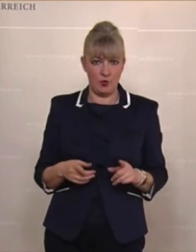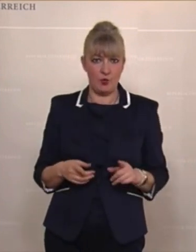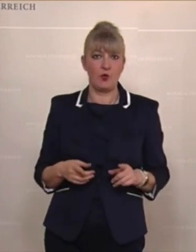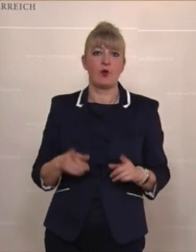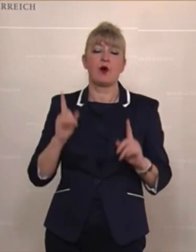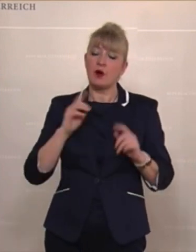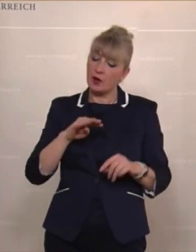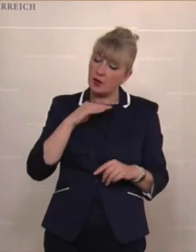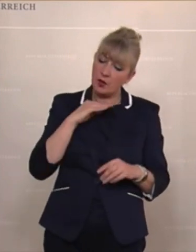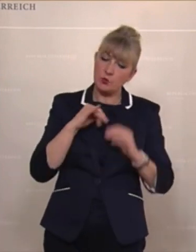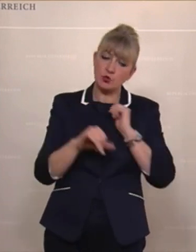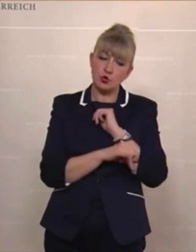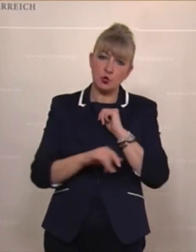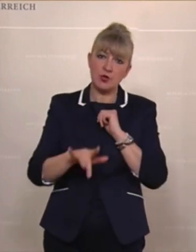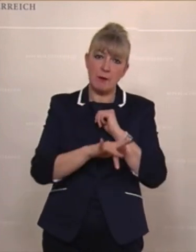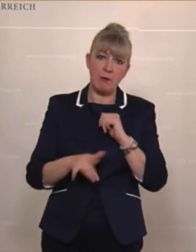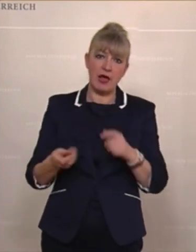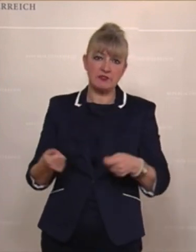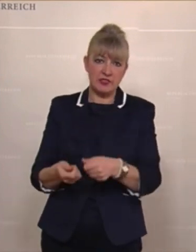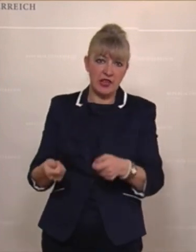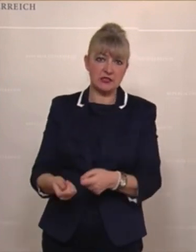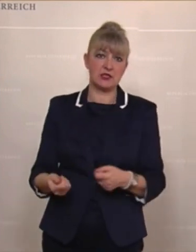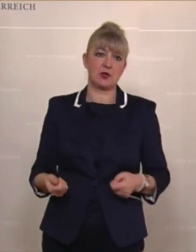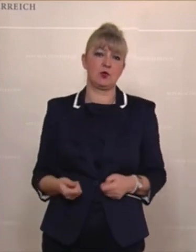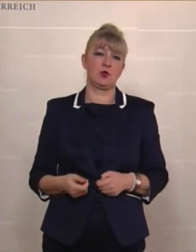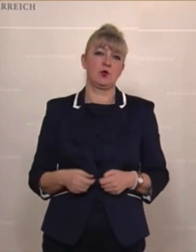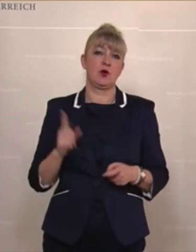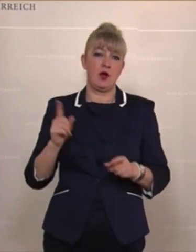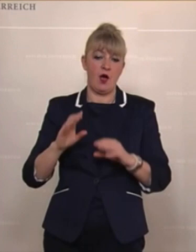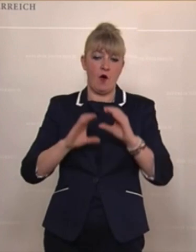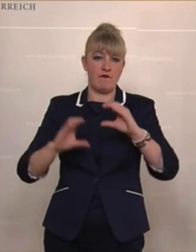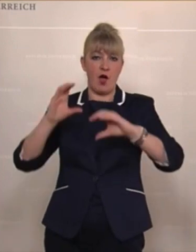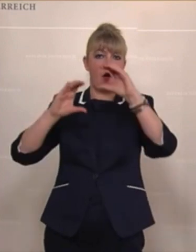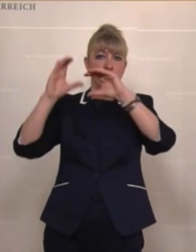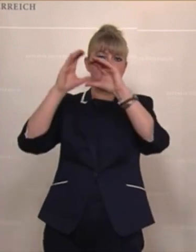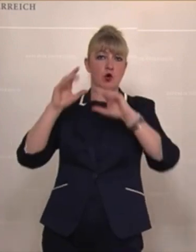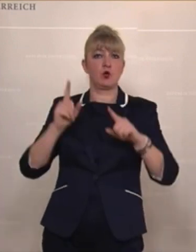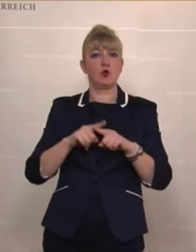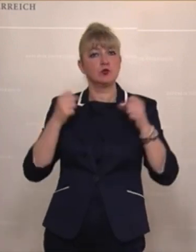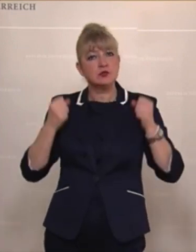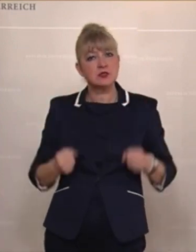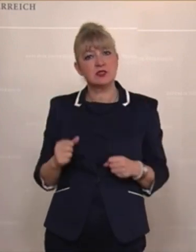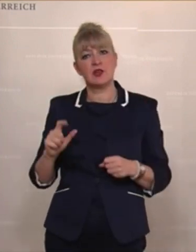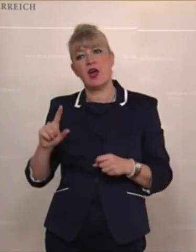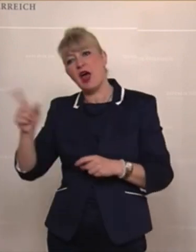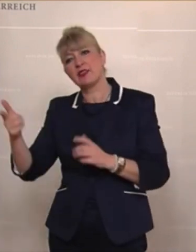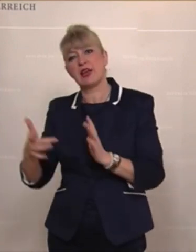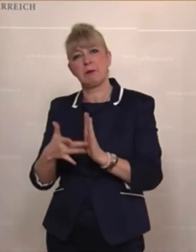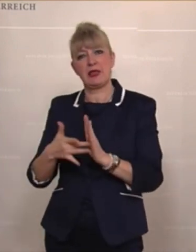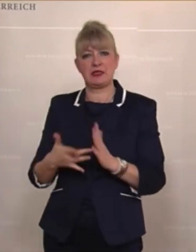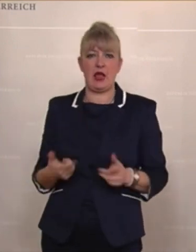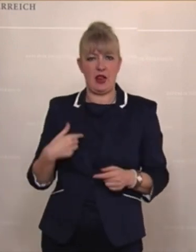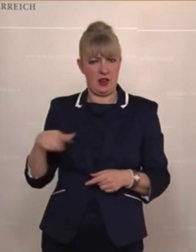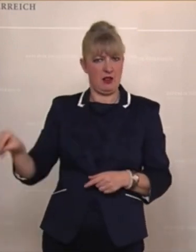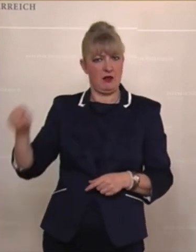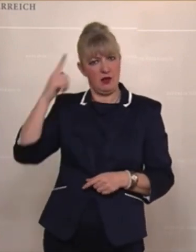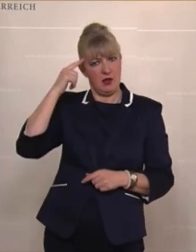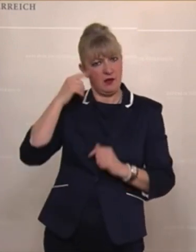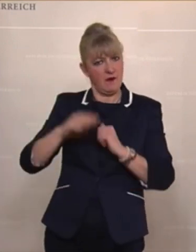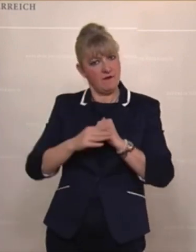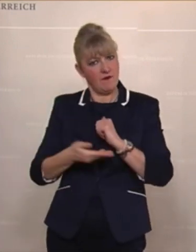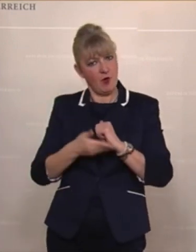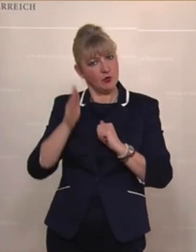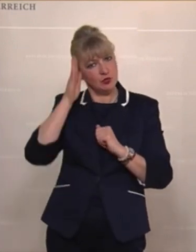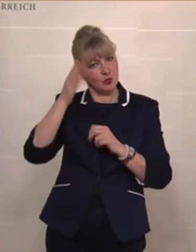eine ausreichende Studienplatzfinanzierung, die Aufstockung und Sicherstellung von Drittmitteln. Ich erinnere an den Fonds